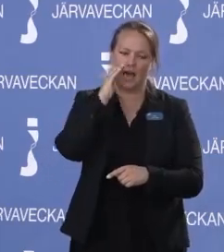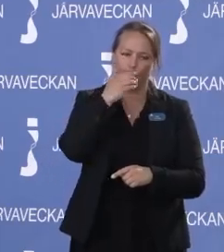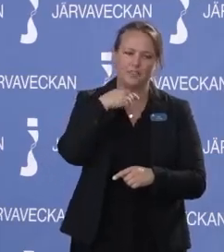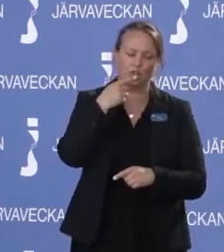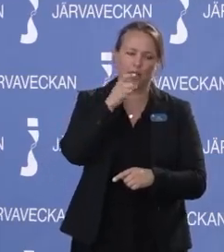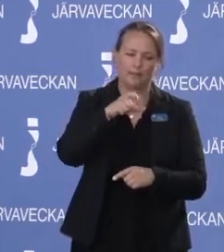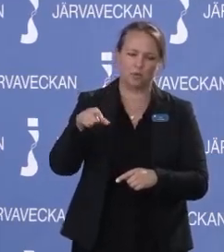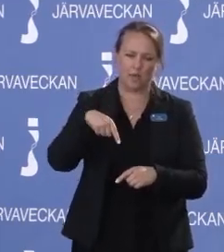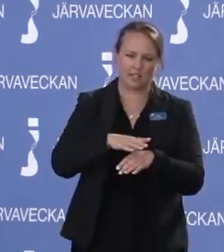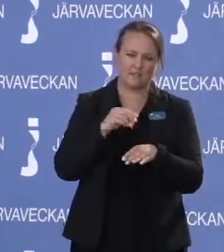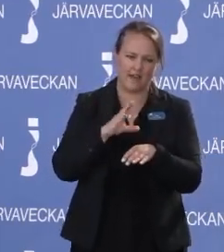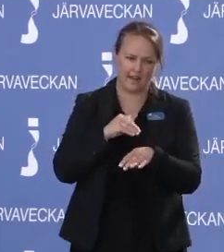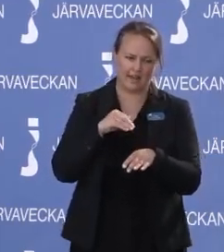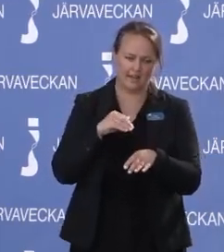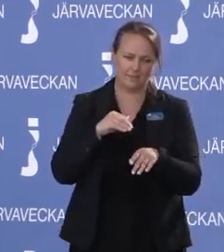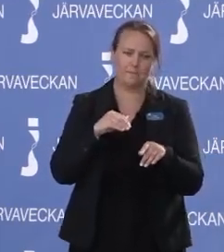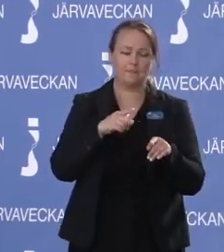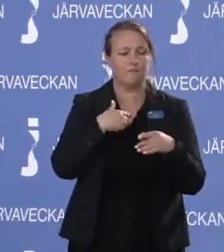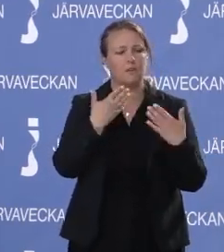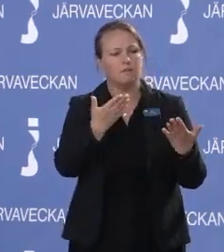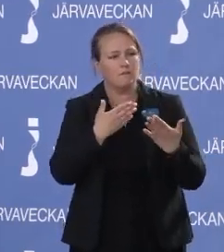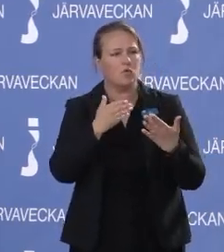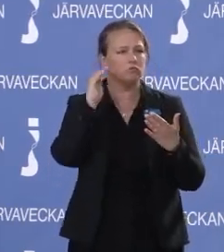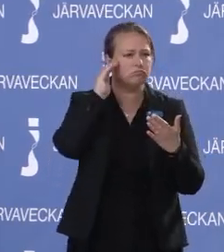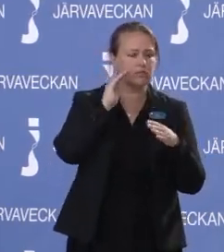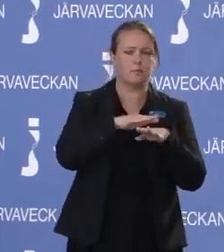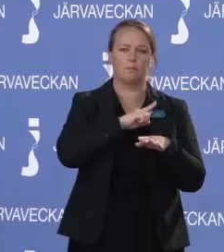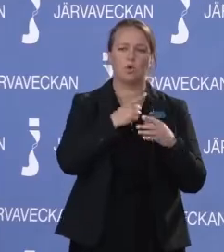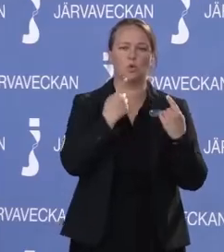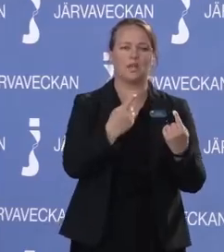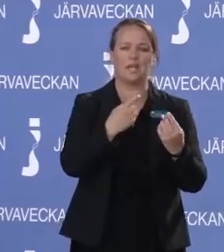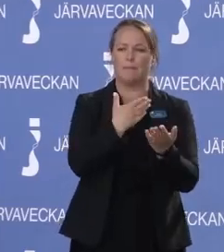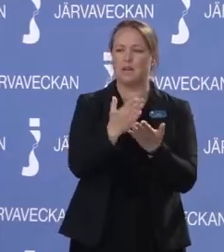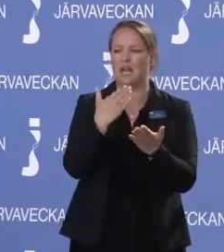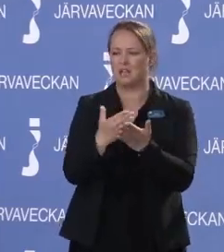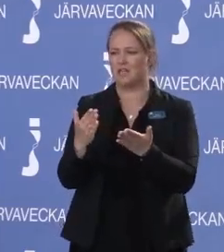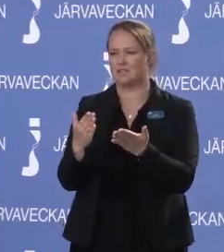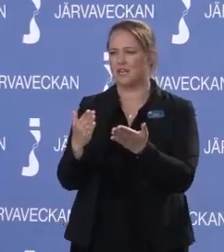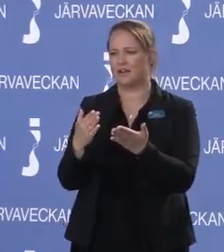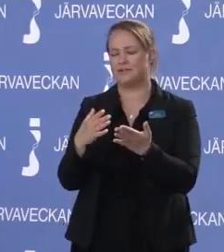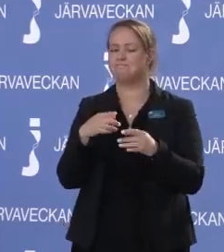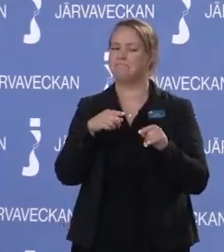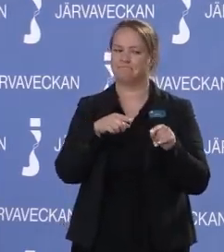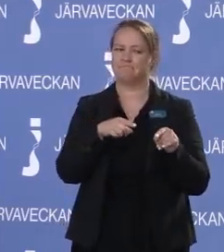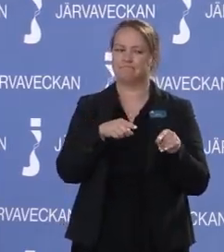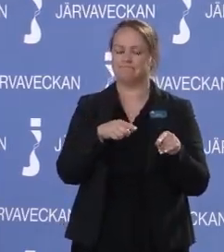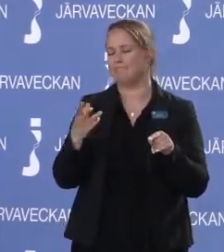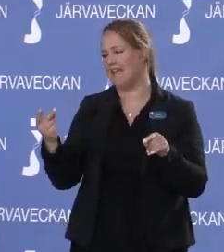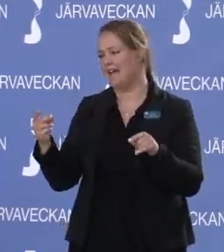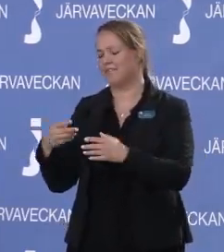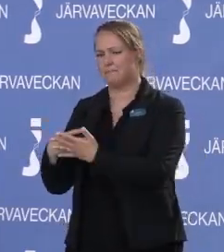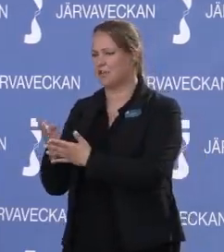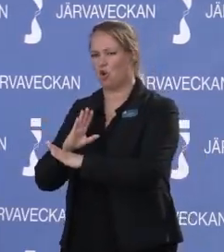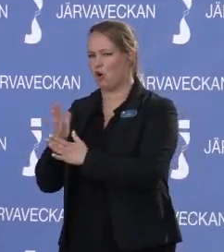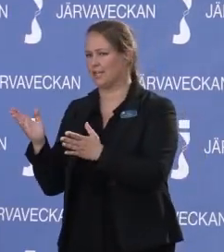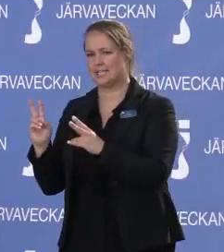Sverige. Och vi får väldigt mycket unika berättelser från dem. Så att det är någonting som andra inte har tror jag.